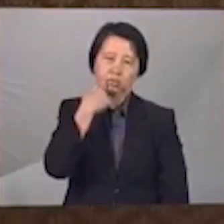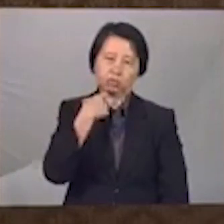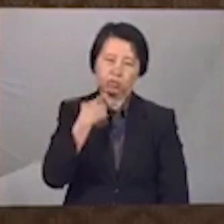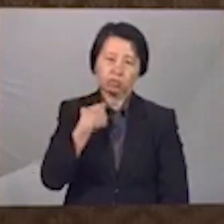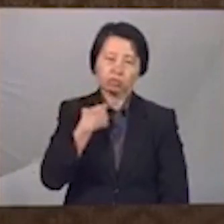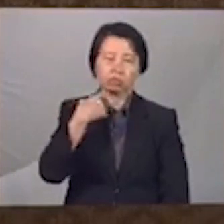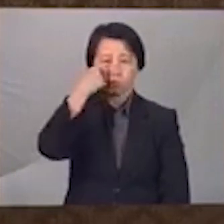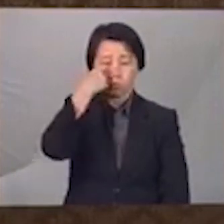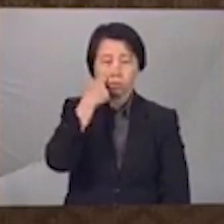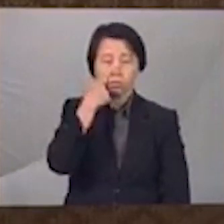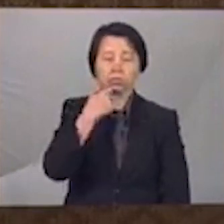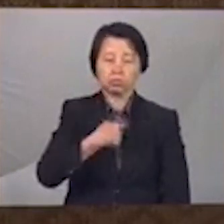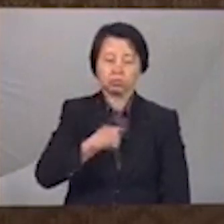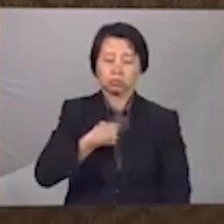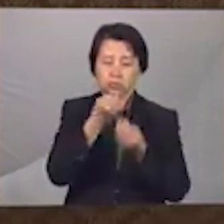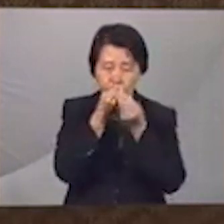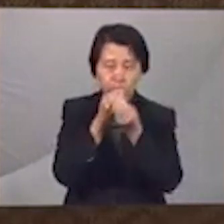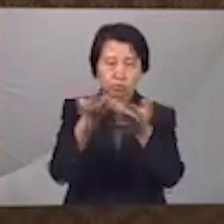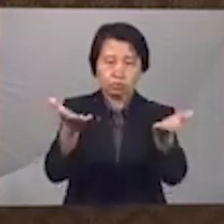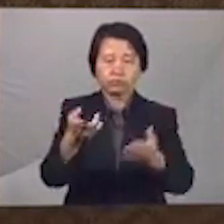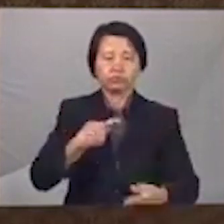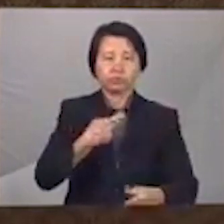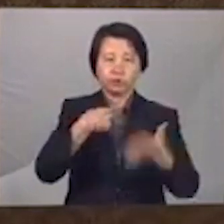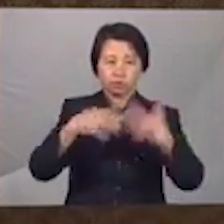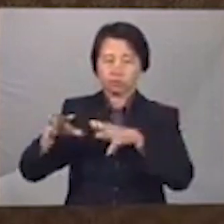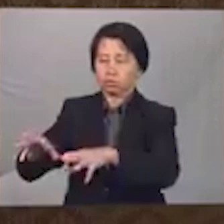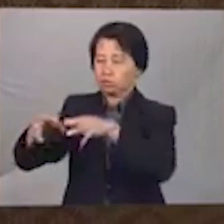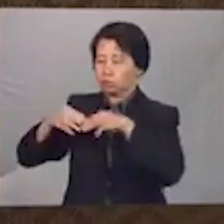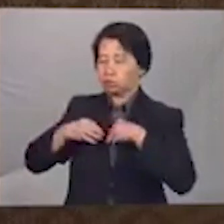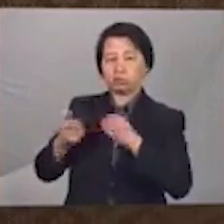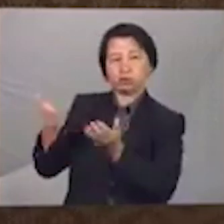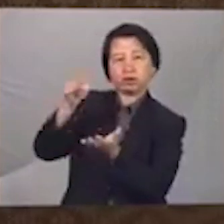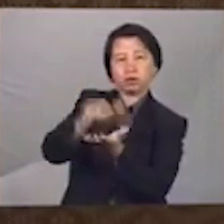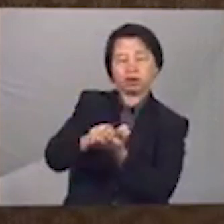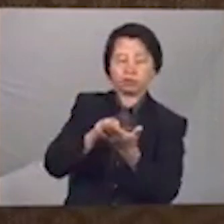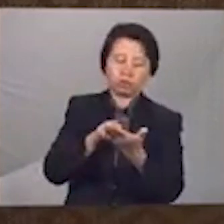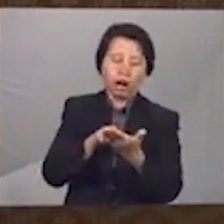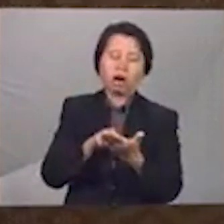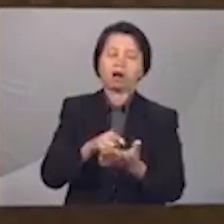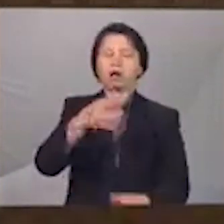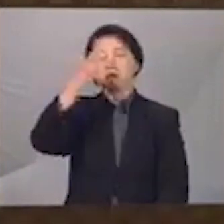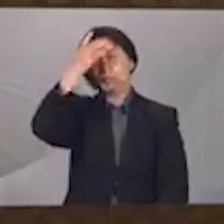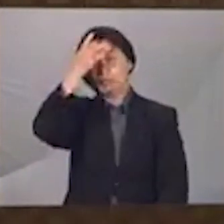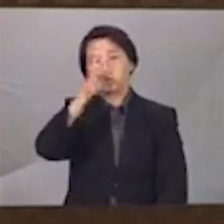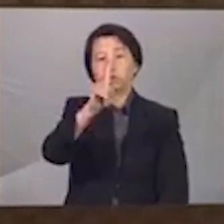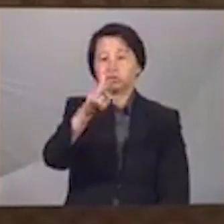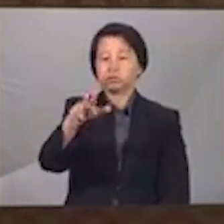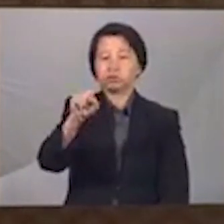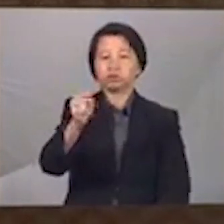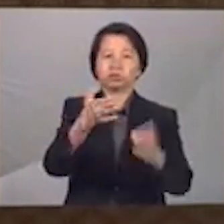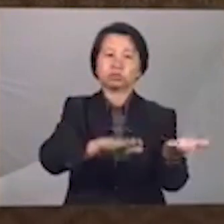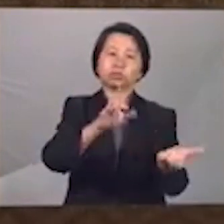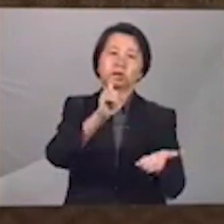iaitu duka cita saya maklumkan, kita telah menerima laporan satu kes kematian yang